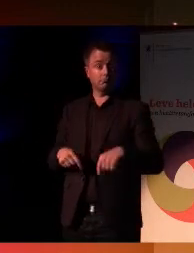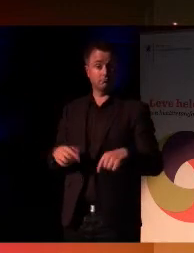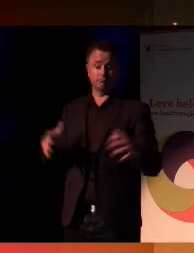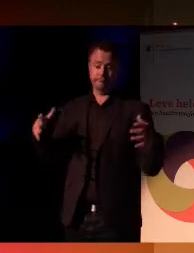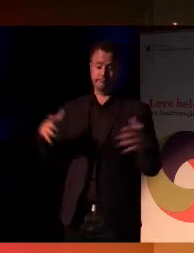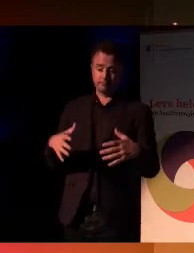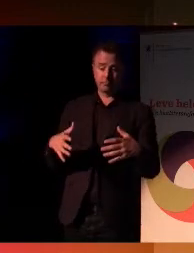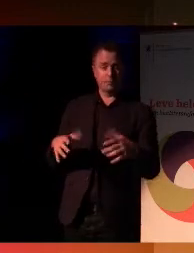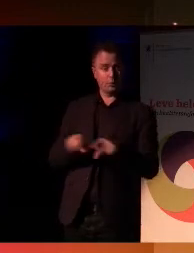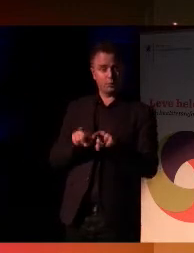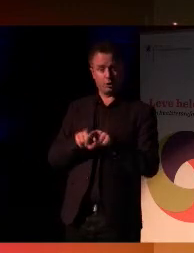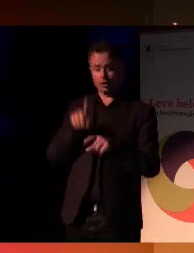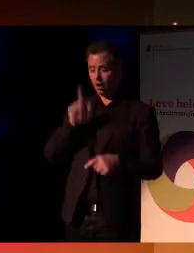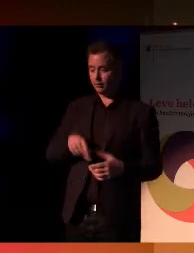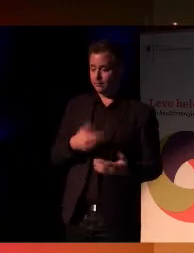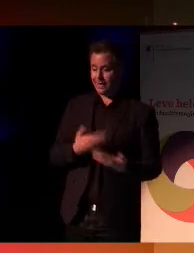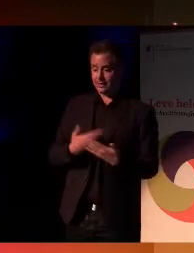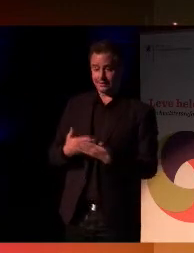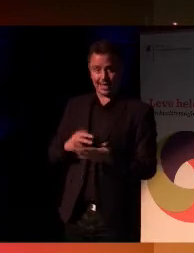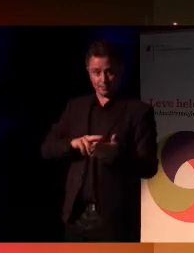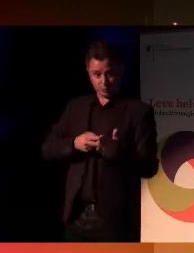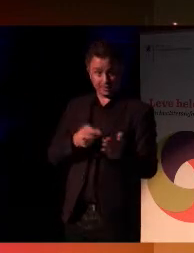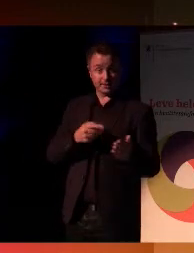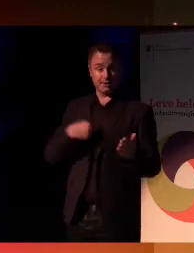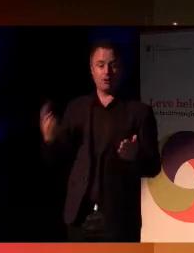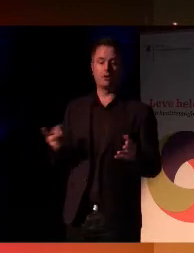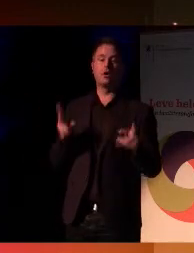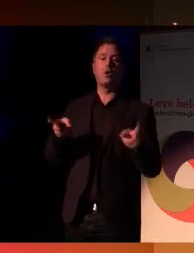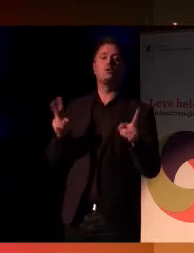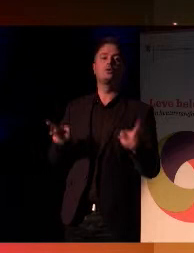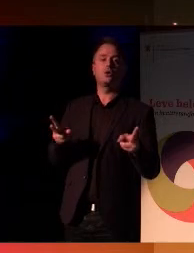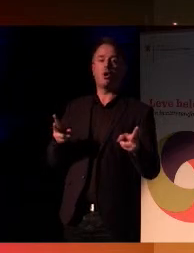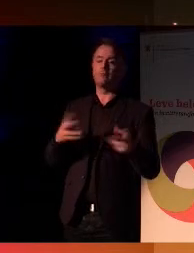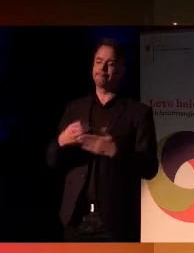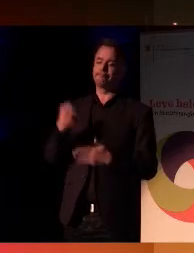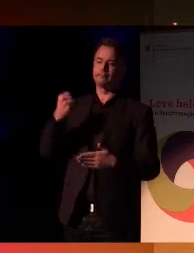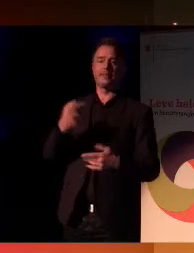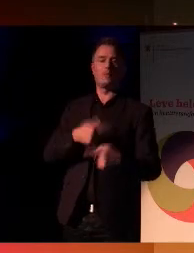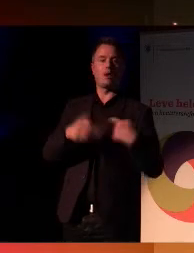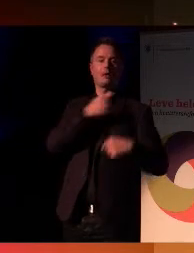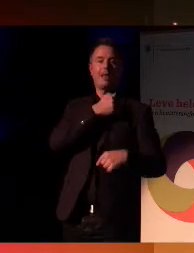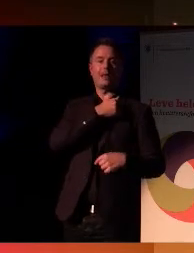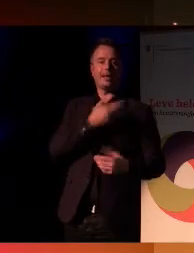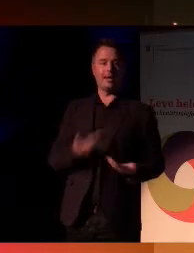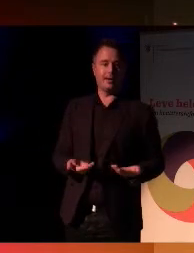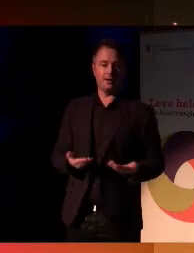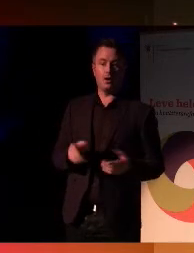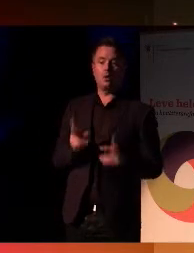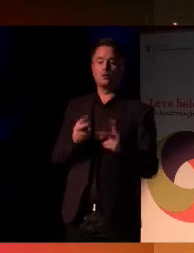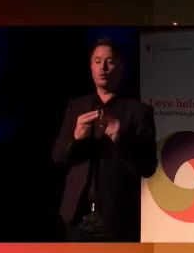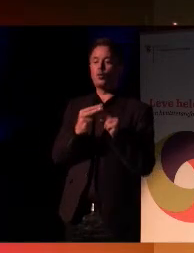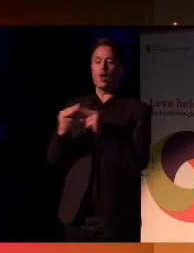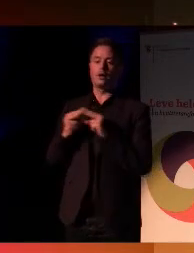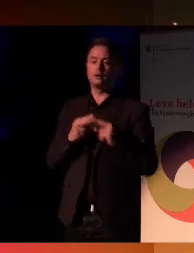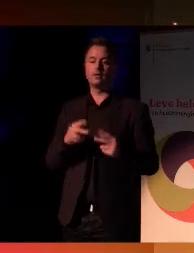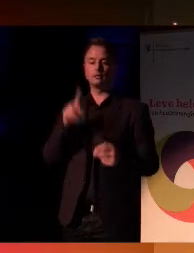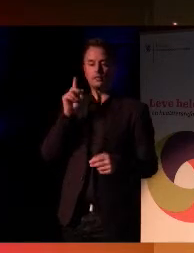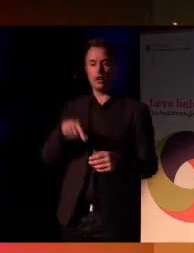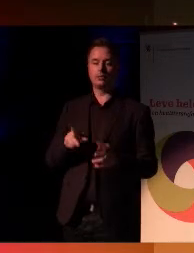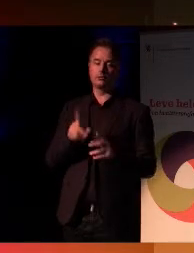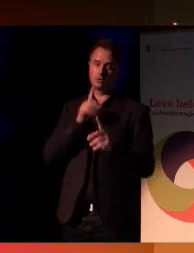Der vi fikk en anledning til å presentere prosjektet, men også en anledning til å få tilbakemeldinger og ha et kontaktmøtepunkt som vi kan ha et godt samarbeid.